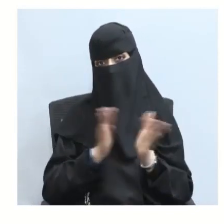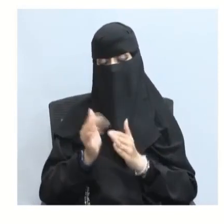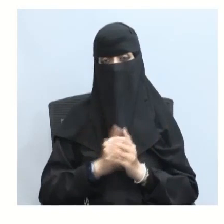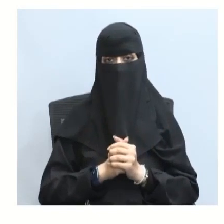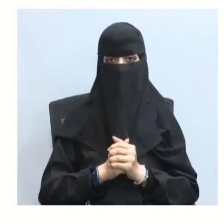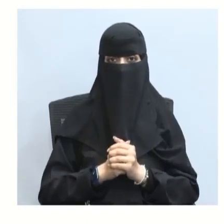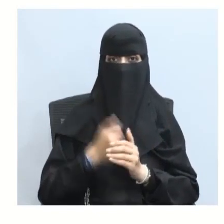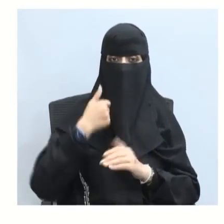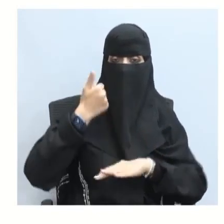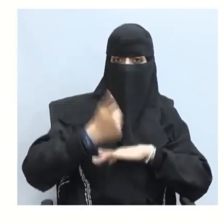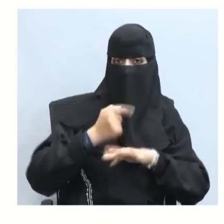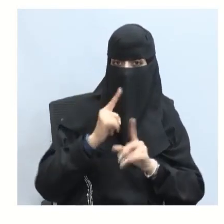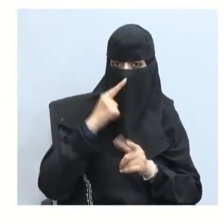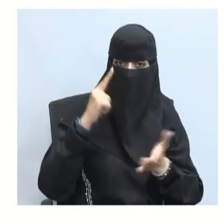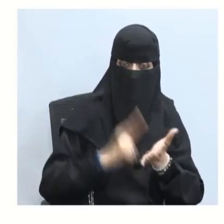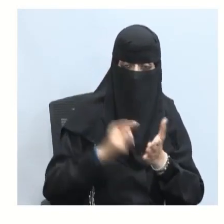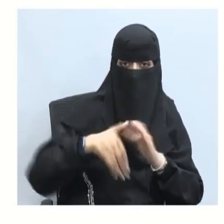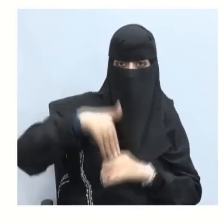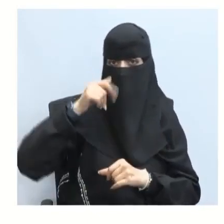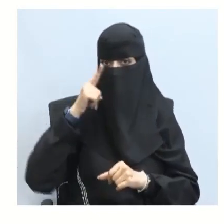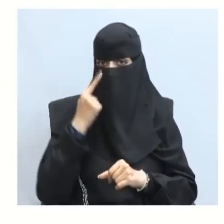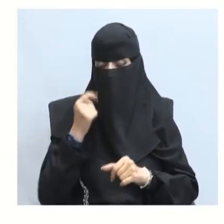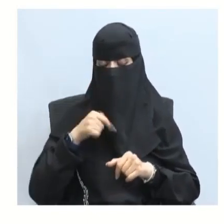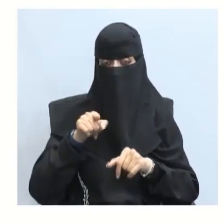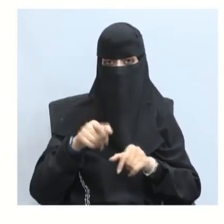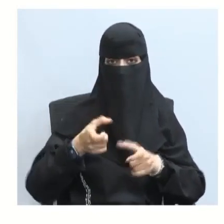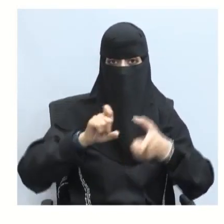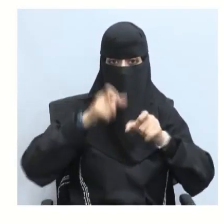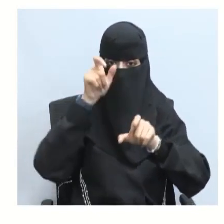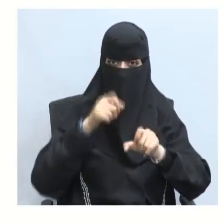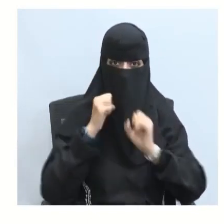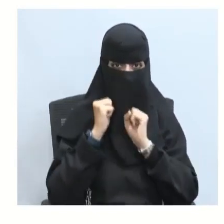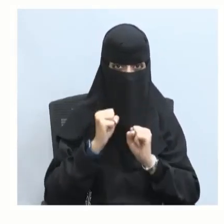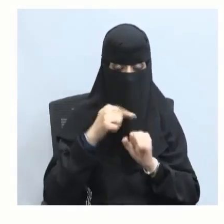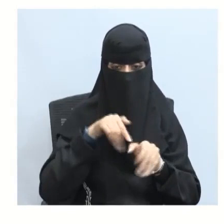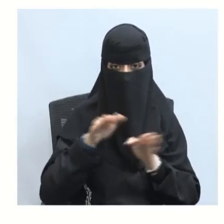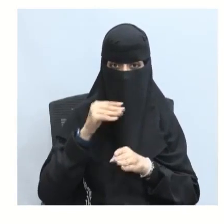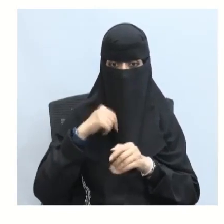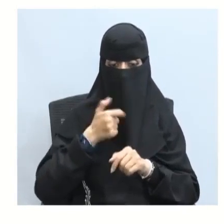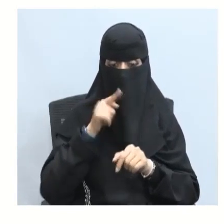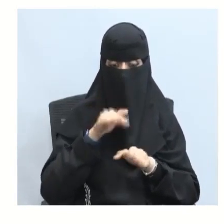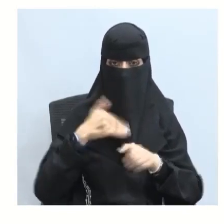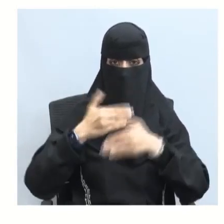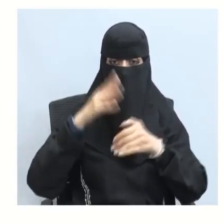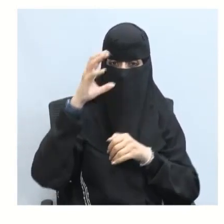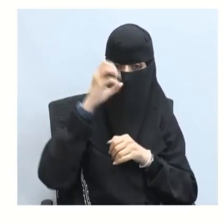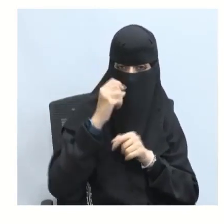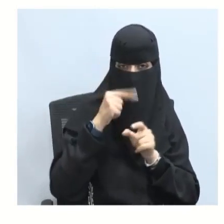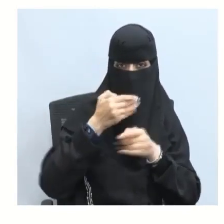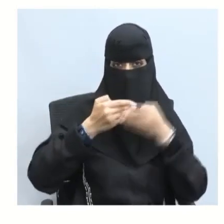واعتمدوا على مبدا ان المخلوقات الحيه العضويه لها قوه حيويه غامضه تمكنها من